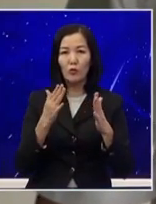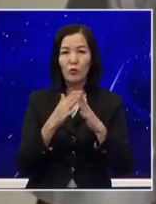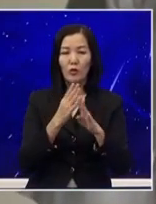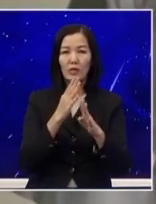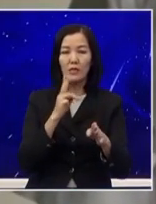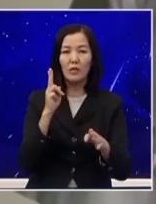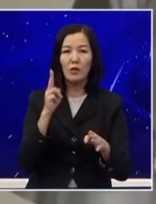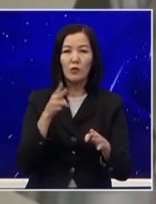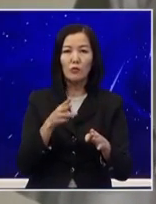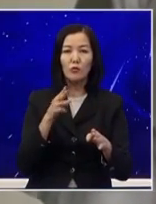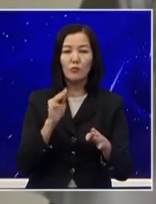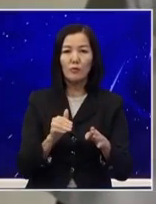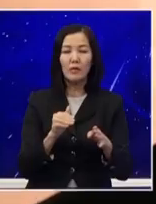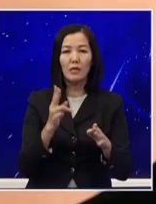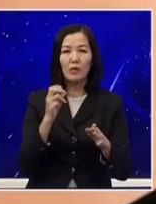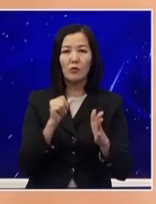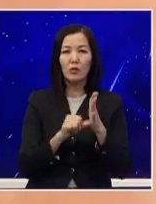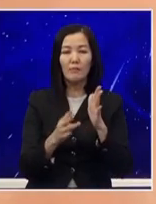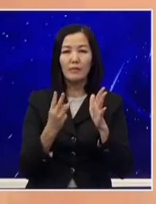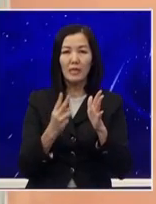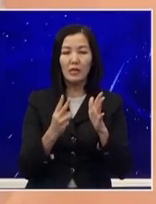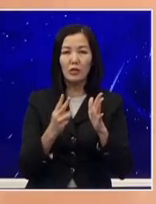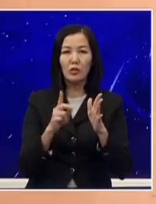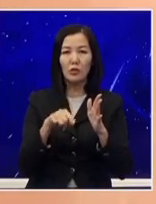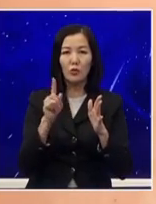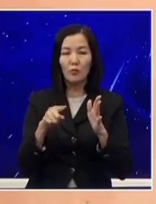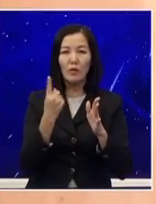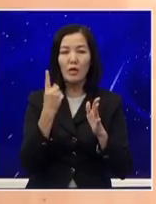3262 нөмірлі. Қашан жетері белгісіз. Жалғыз басты